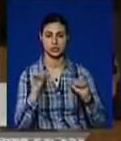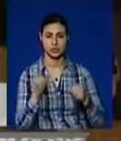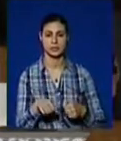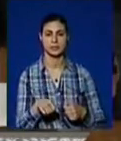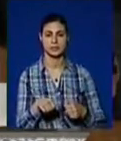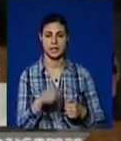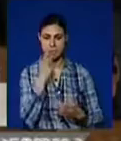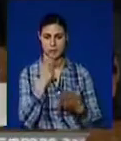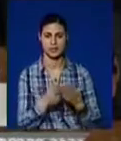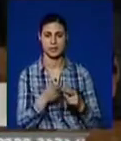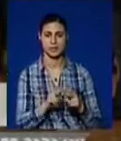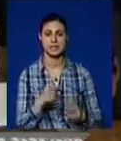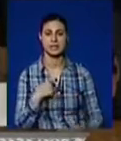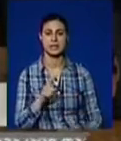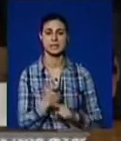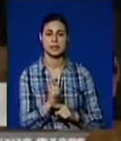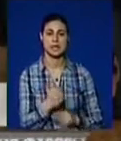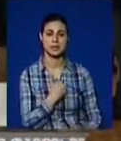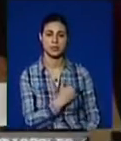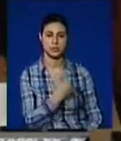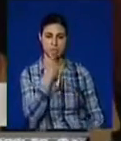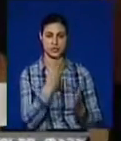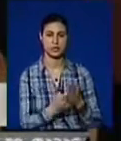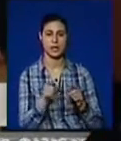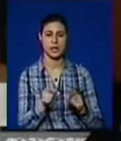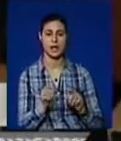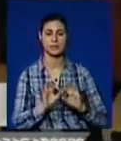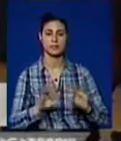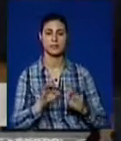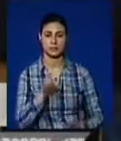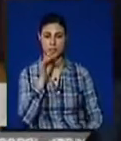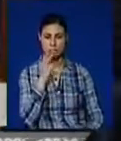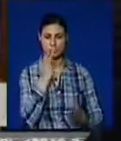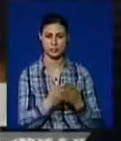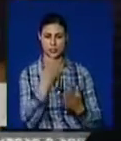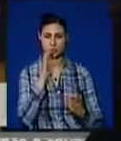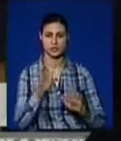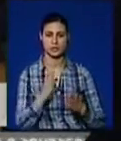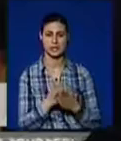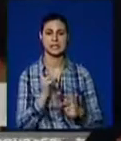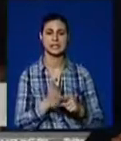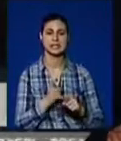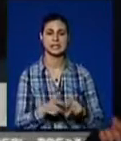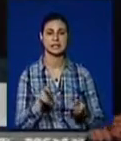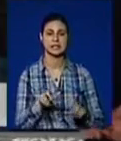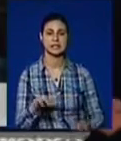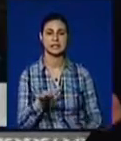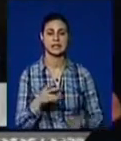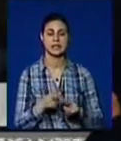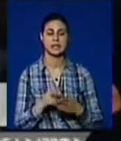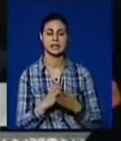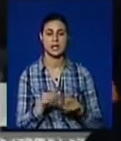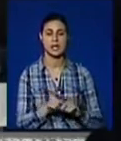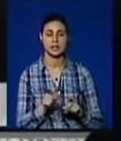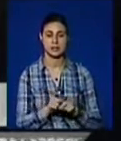დავაროთ მიჩვენებინა ეს, რაც ძალიან მინდოდა მიჩვენებინა. ამ ექსპოზიციას ქვია კინის ნაპირი. ეს არის